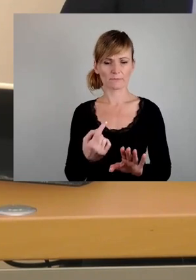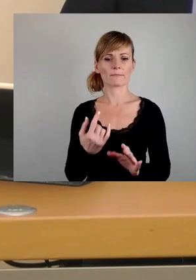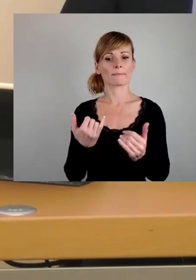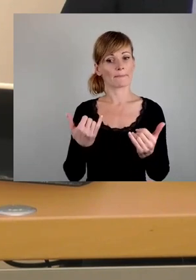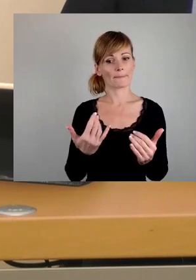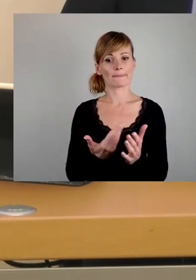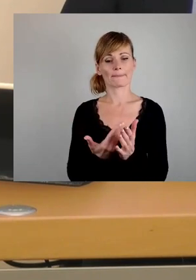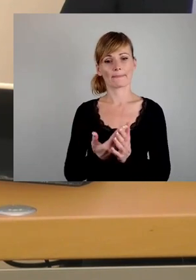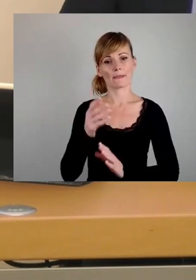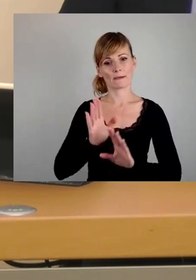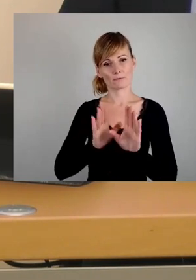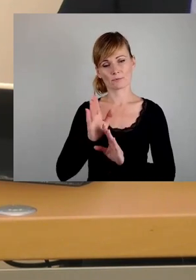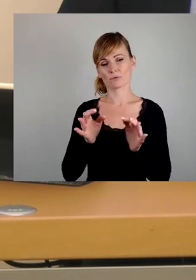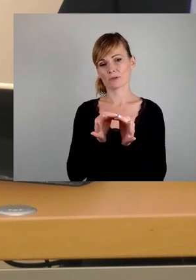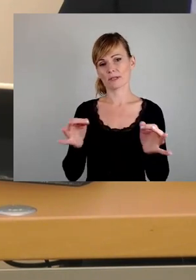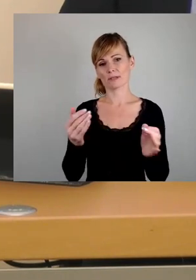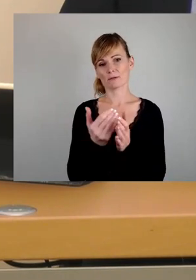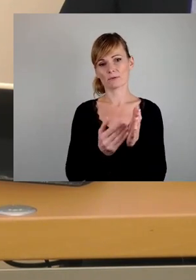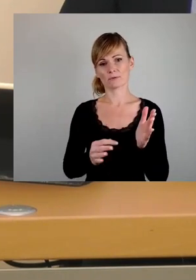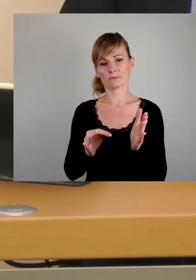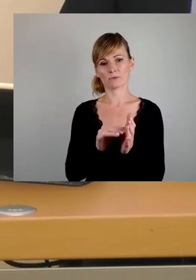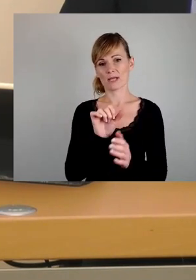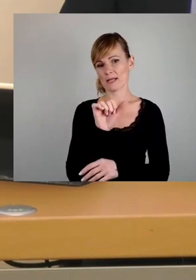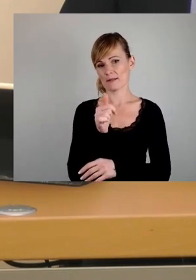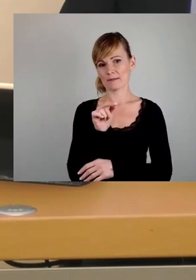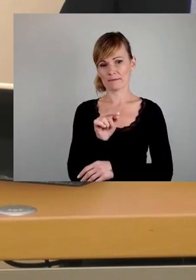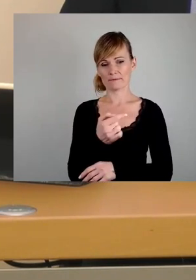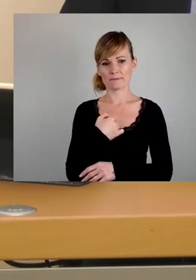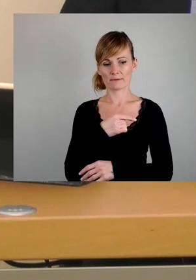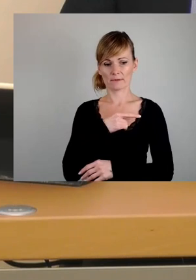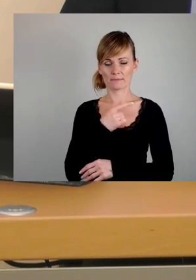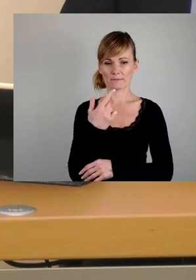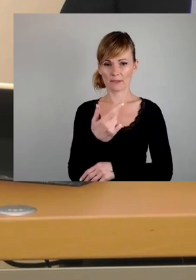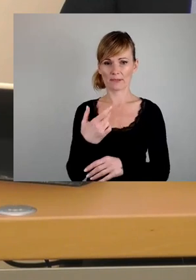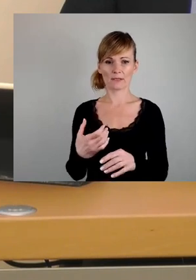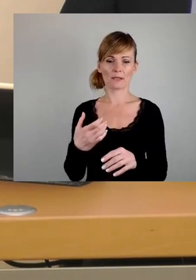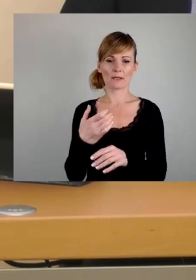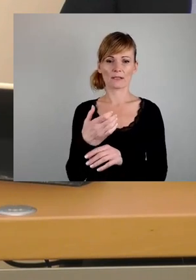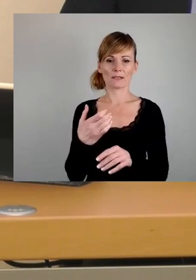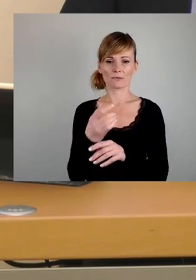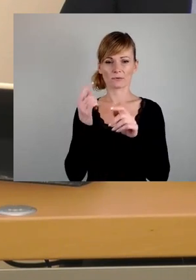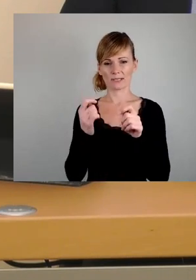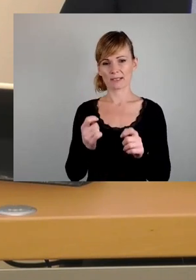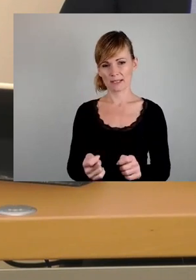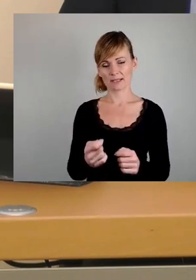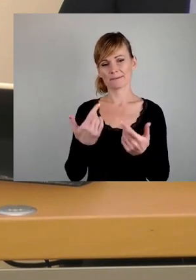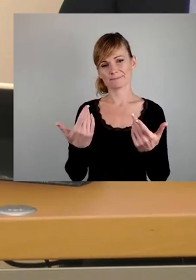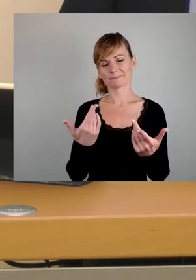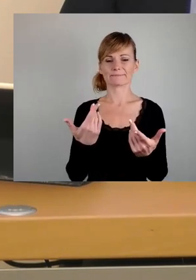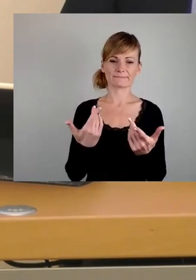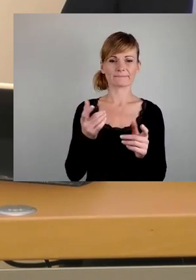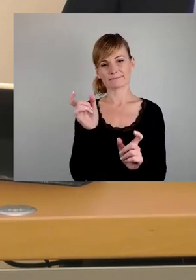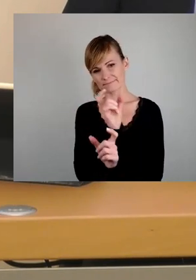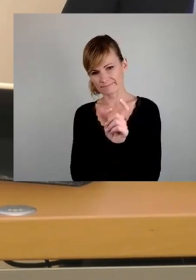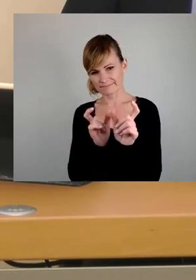Abstimmung beim Tagesordnungspunkt 11. Hier habe ich 3 Ersetzungsanträge. Da kann man jetzt ein bisschen in der Semantik streiten. Ich sage